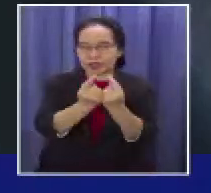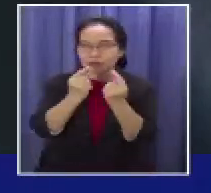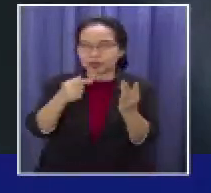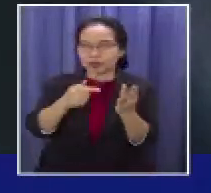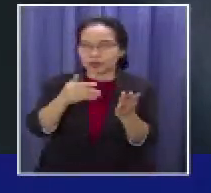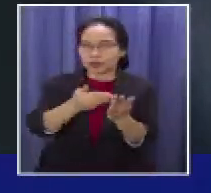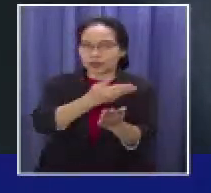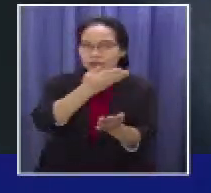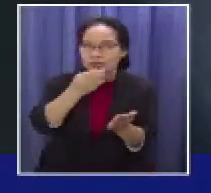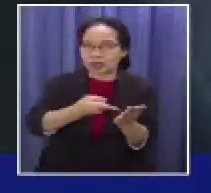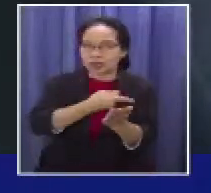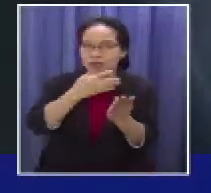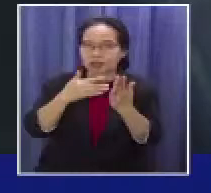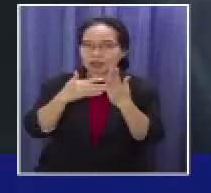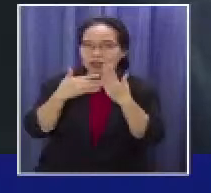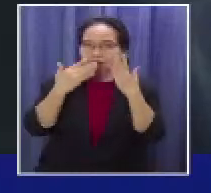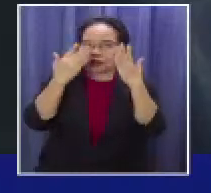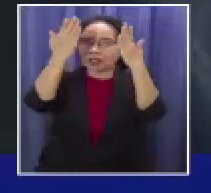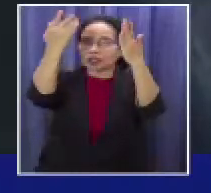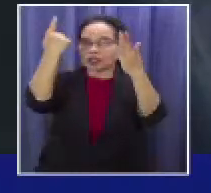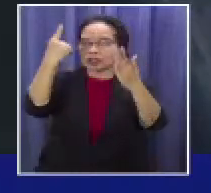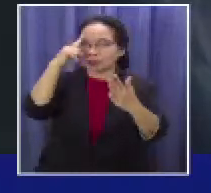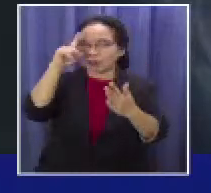ewa wodoba kwamdin